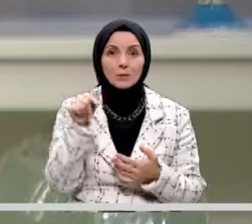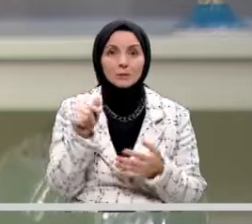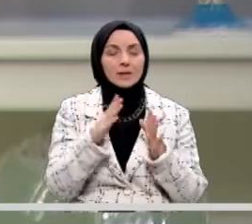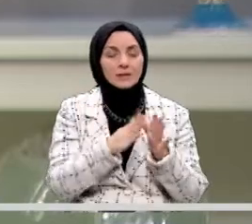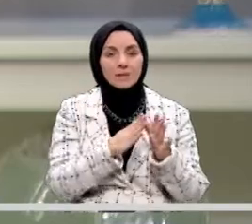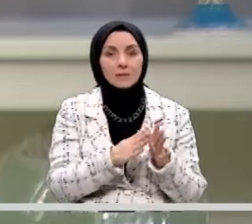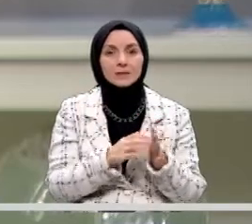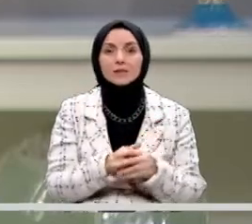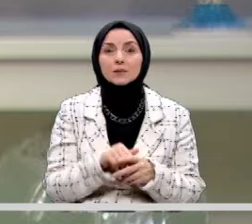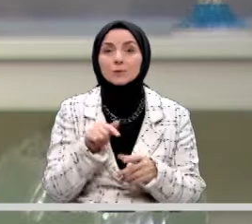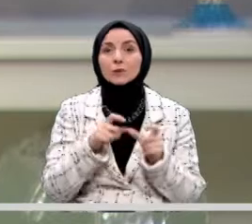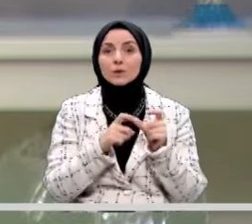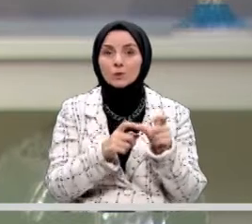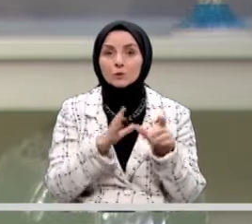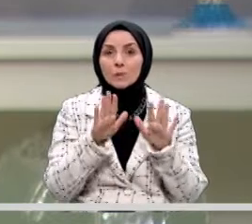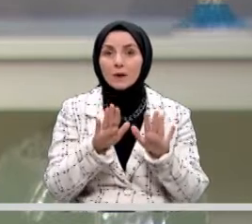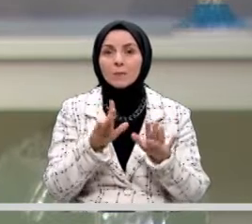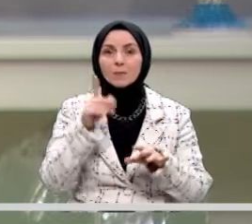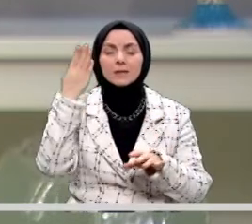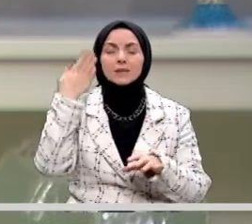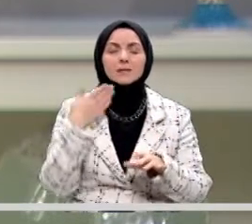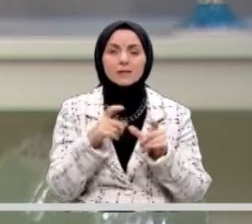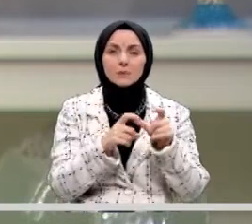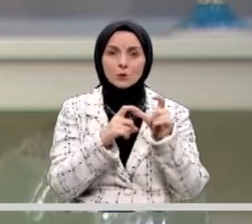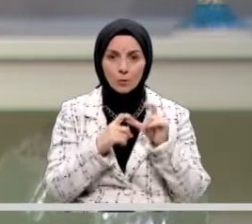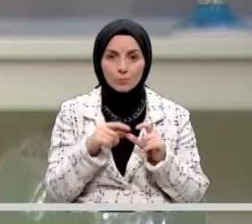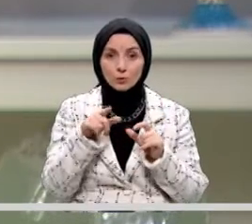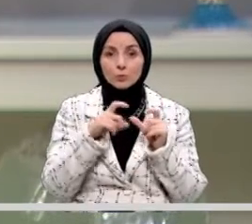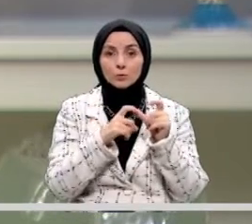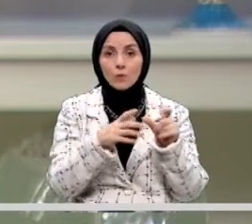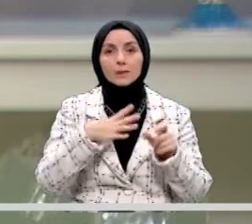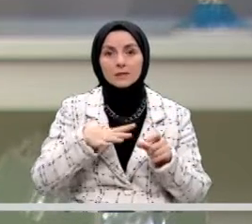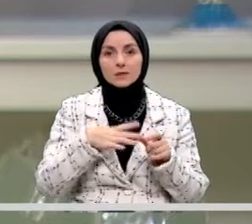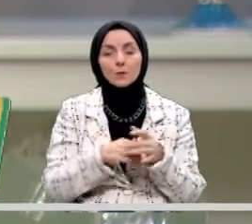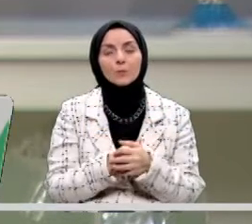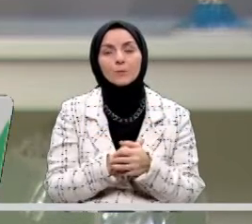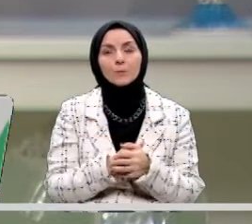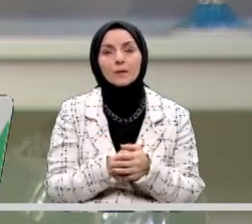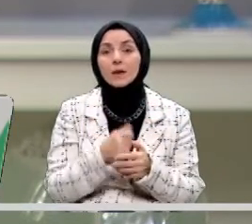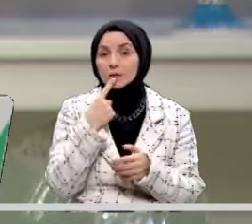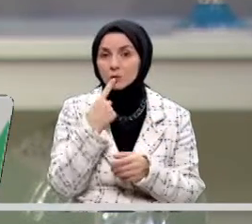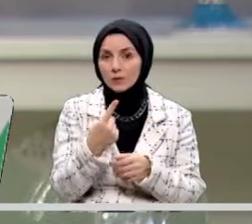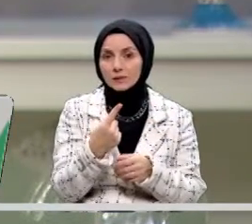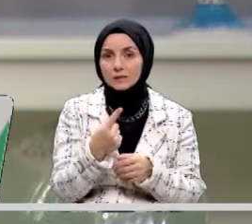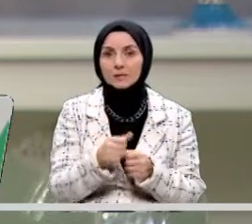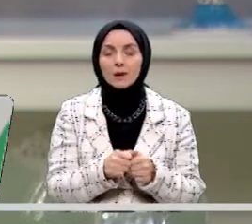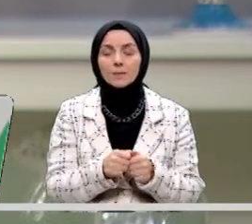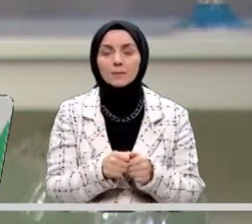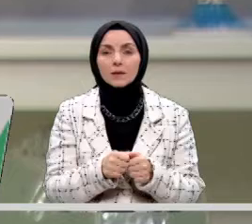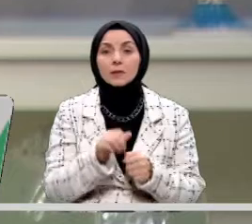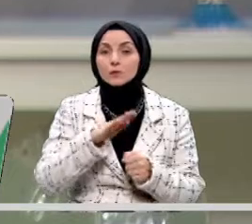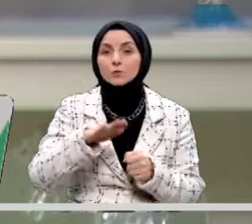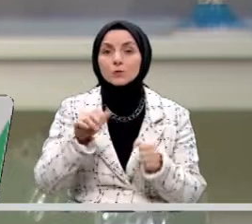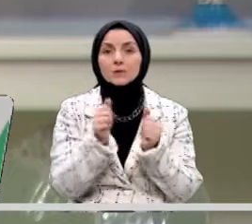devam edeceğiz yine buradan sorularım olacak ama izleyicimizden bir soru gelmiş önce önce onu ileteyim vurguladınız ya Israrla söylüyorum